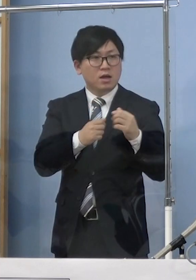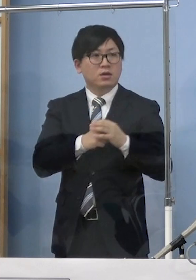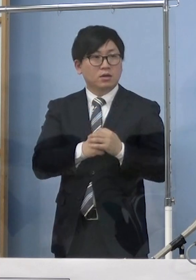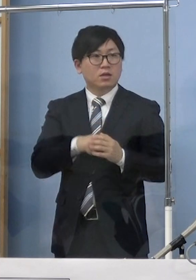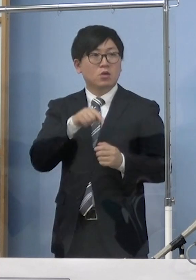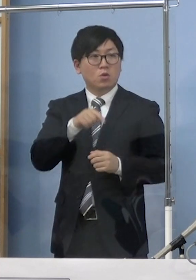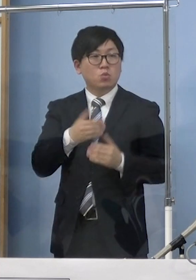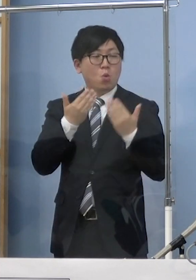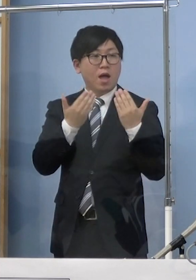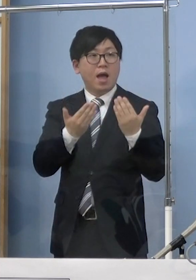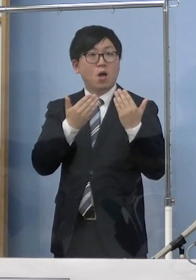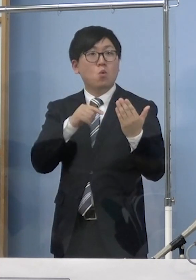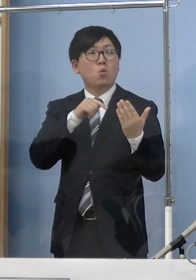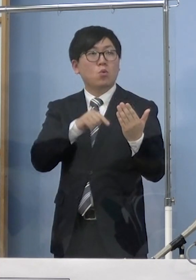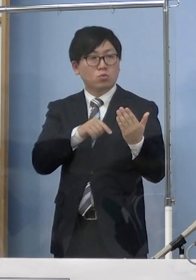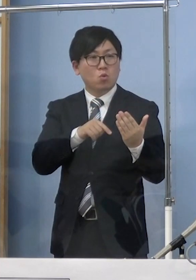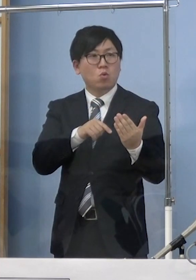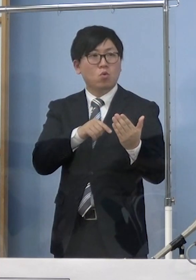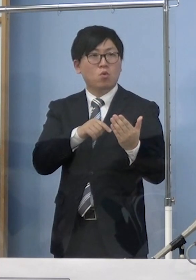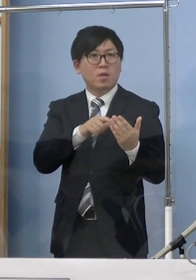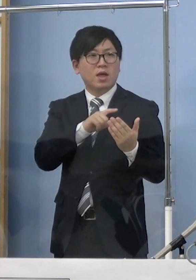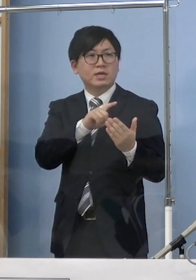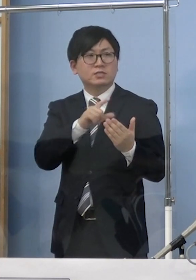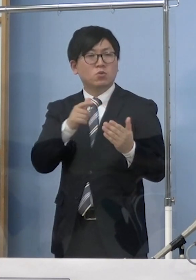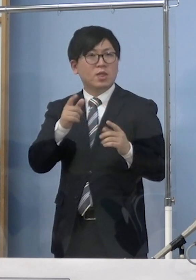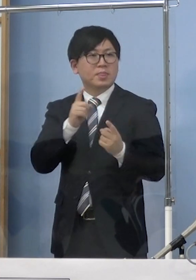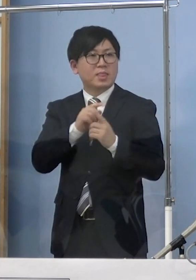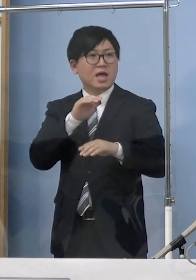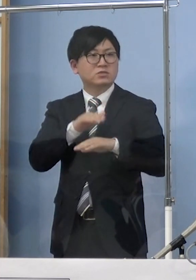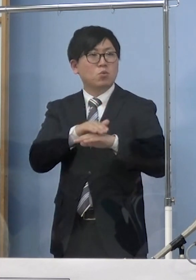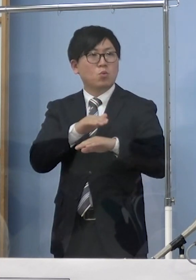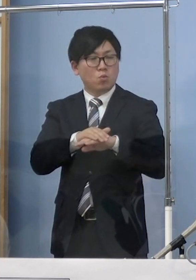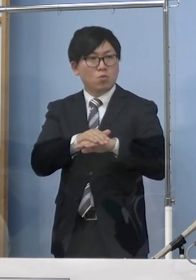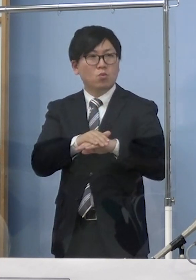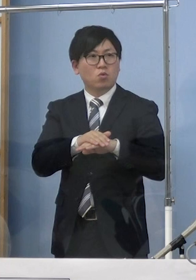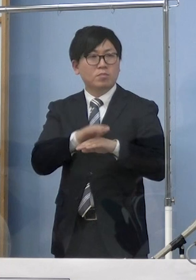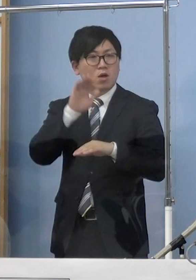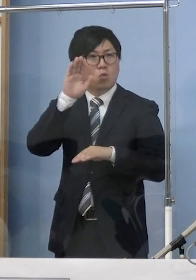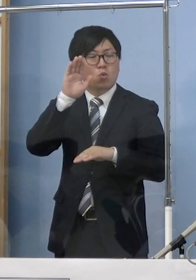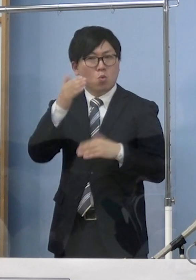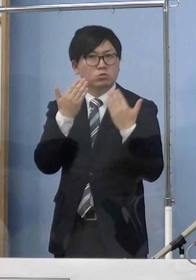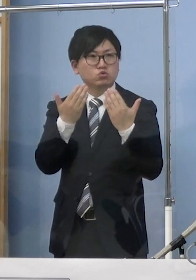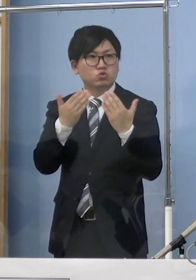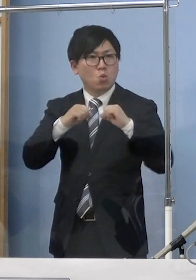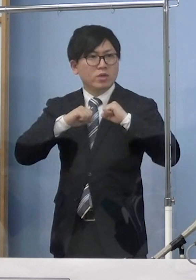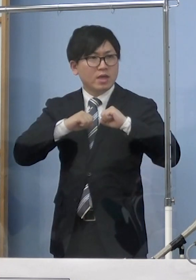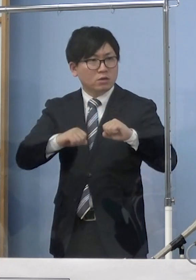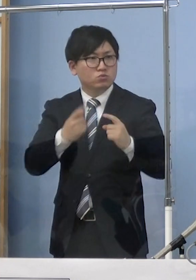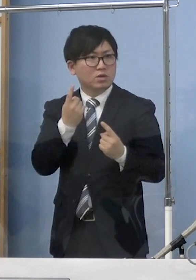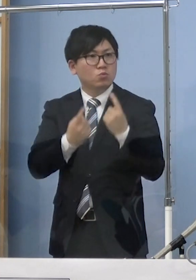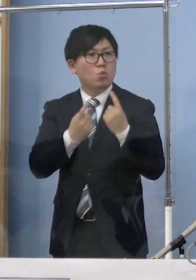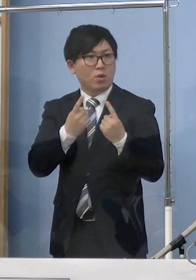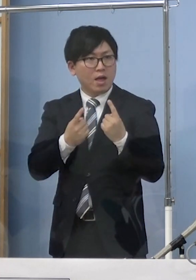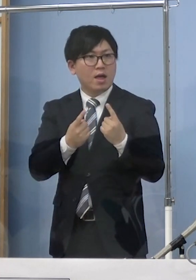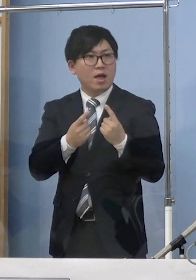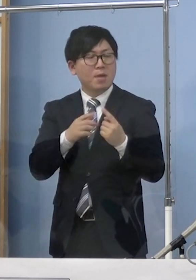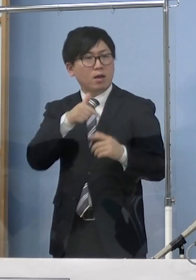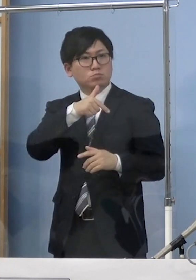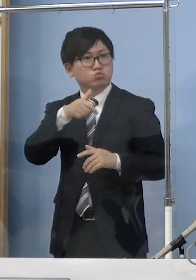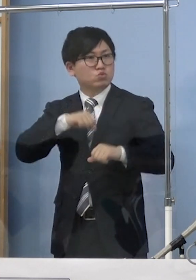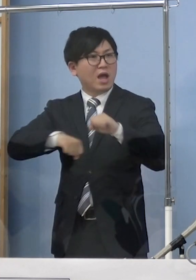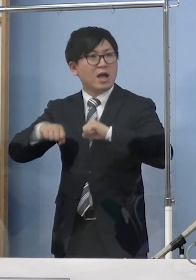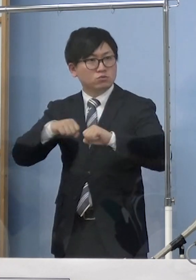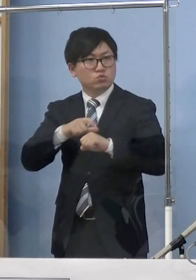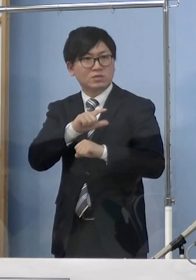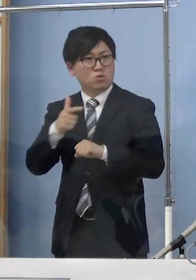その学校において消毒等の措置があったのか、これからの授業等に影響があるのかどうか、ちょっと部活とかも含めて